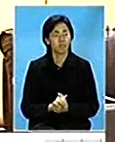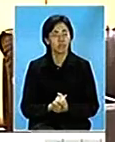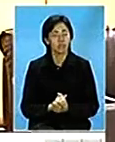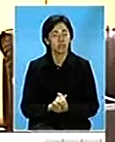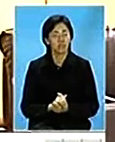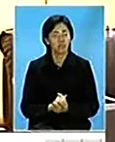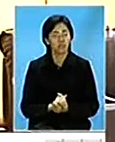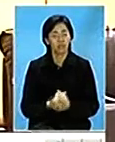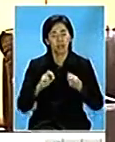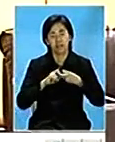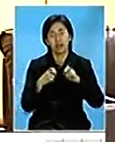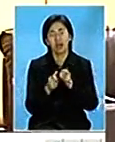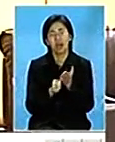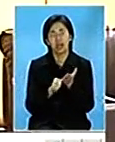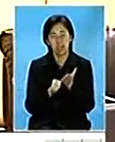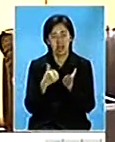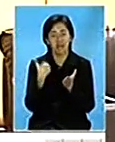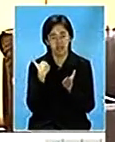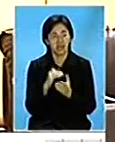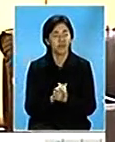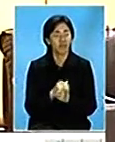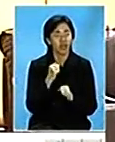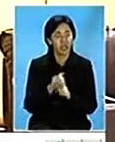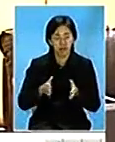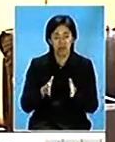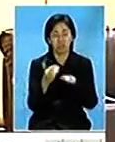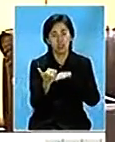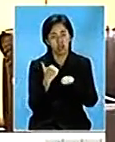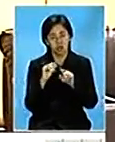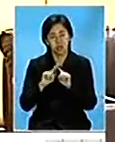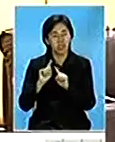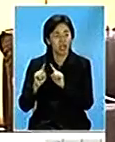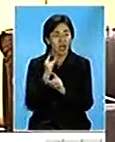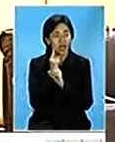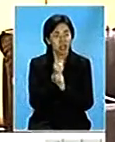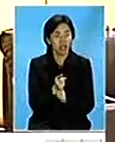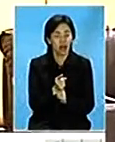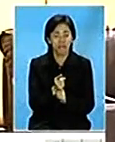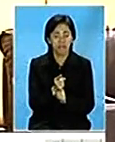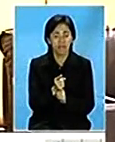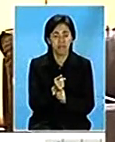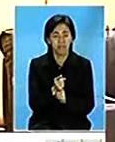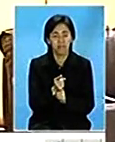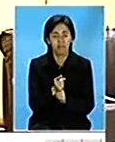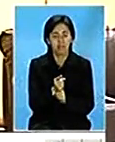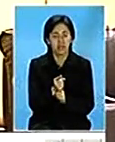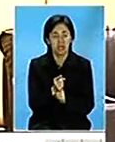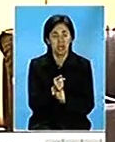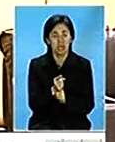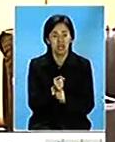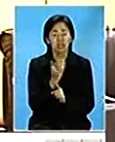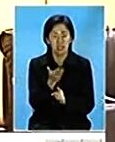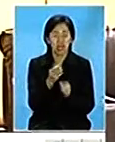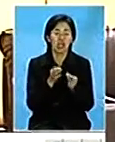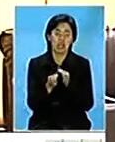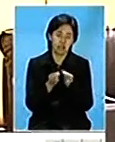และก็ได้แก้ไขในการสร้างถนนโครงข่ายตามที่ท่านได้ชี้แจ